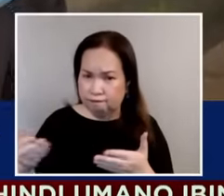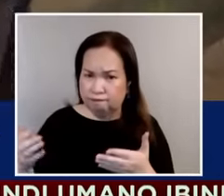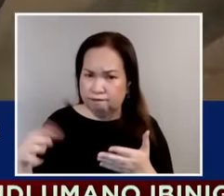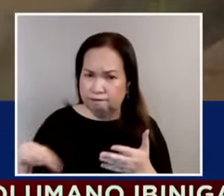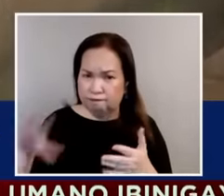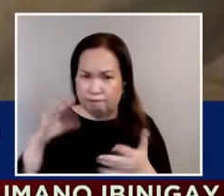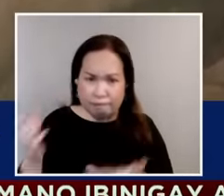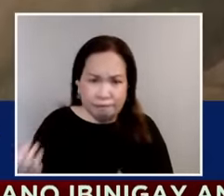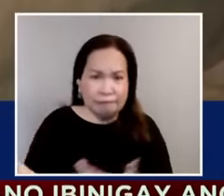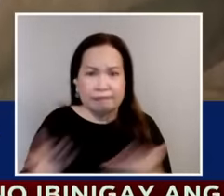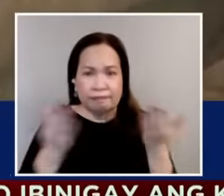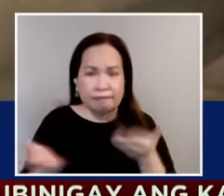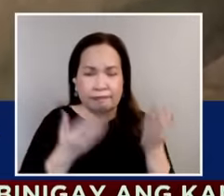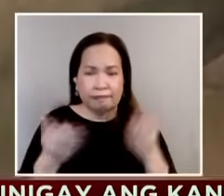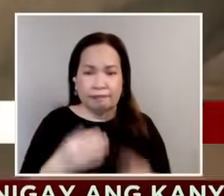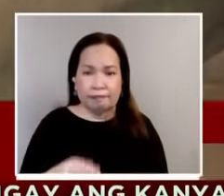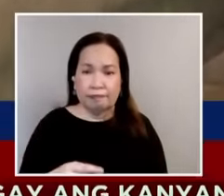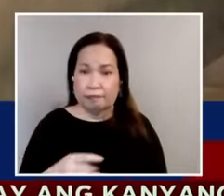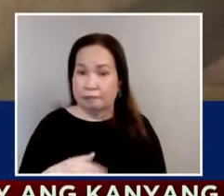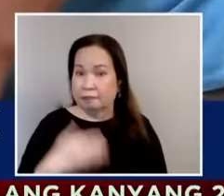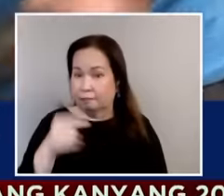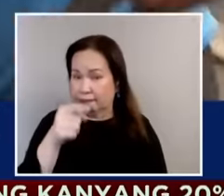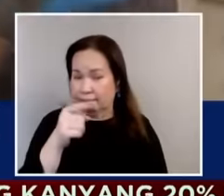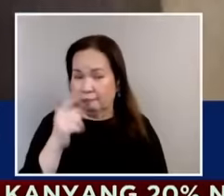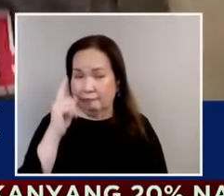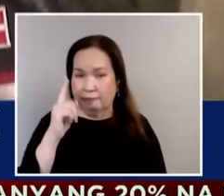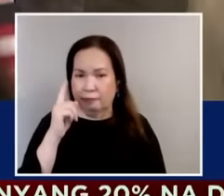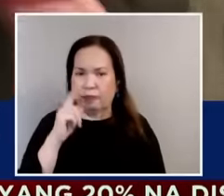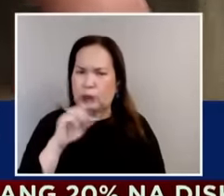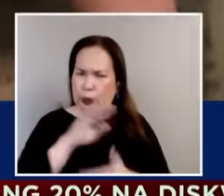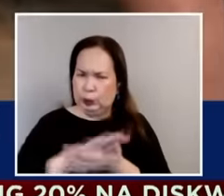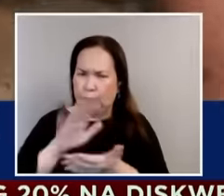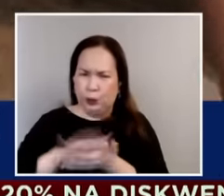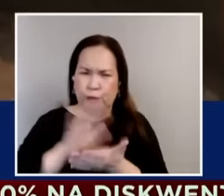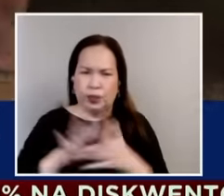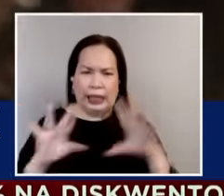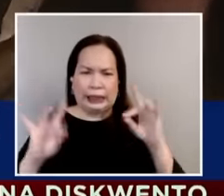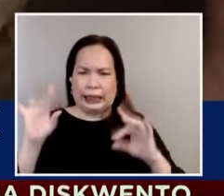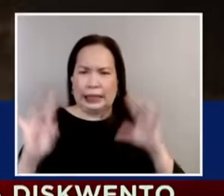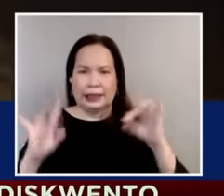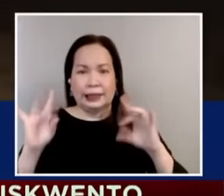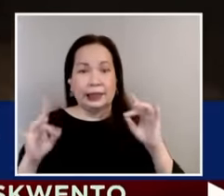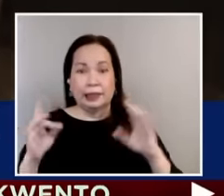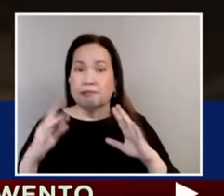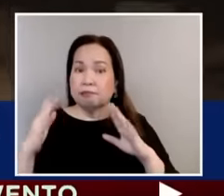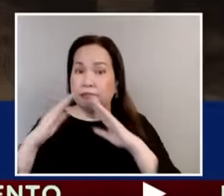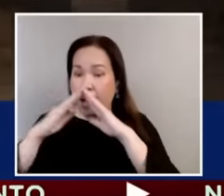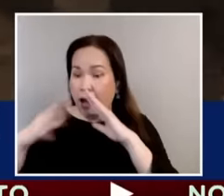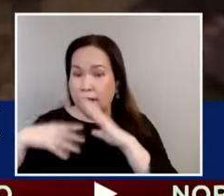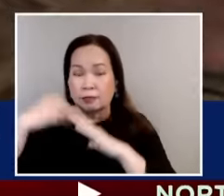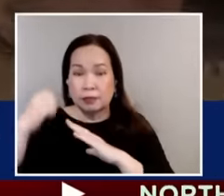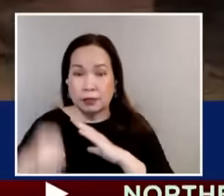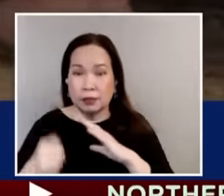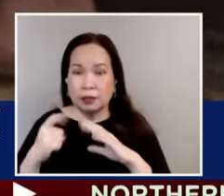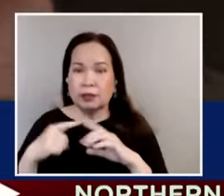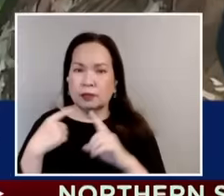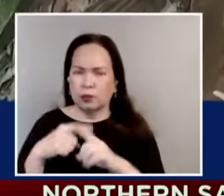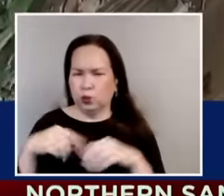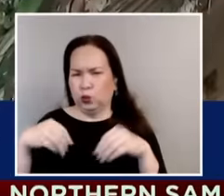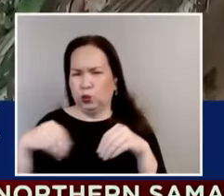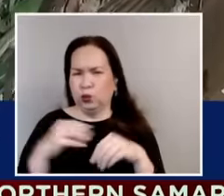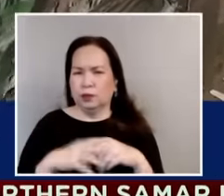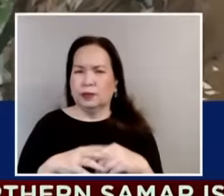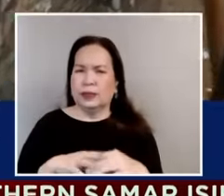Si Julito, abala naman sa paglilinis ng putik sa labas ng kanilang bahay at tindahan. Hindi niya